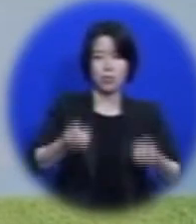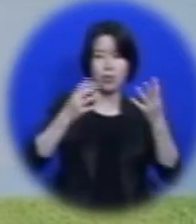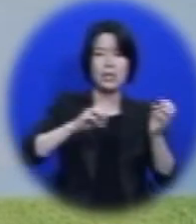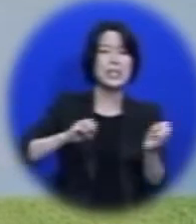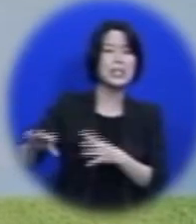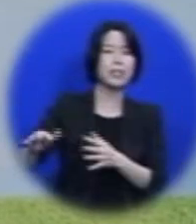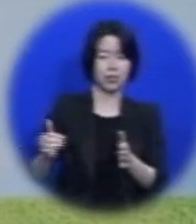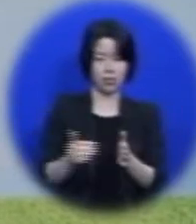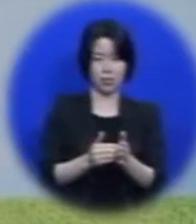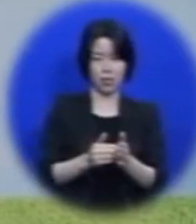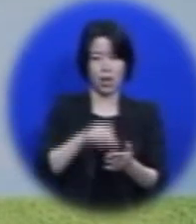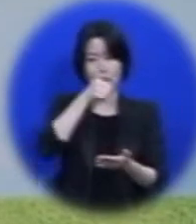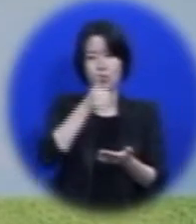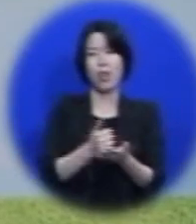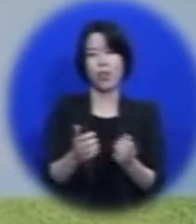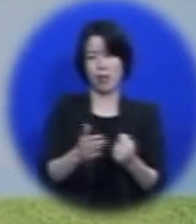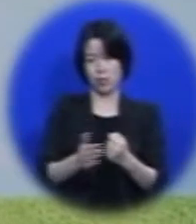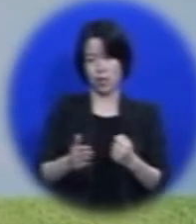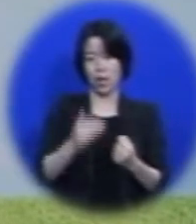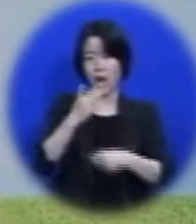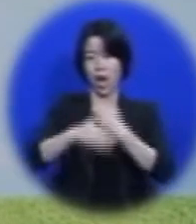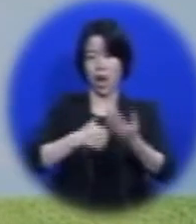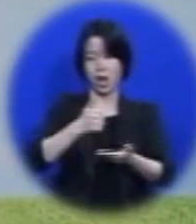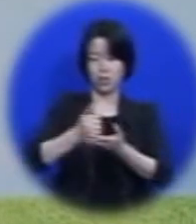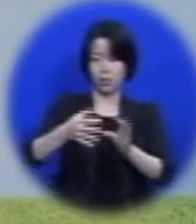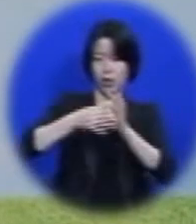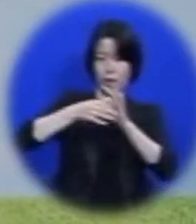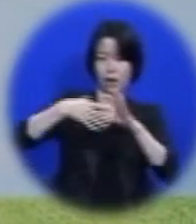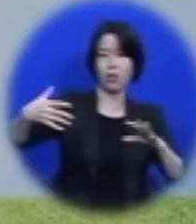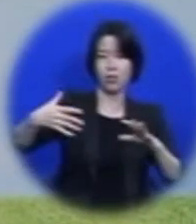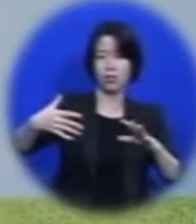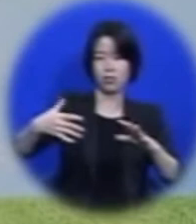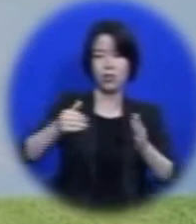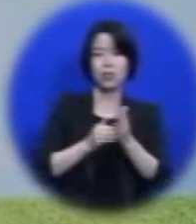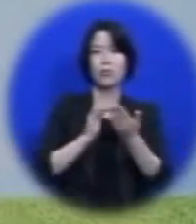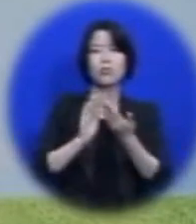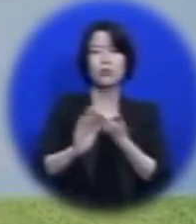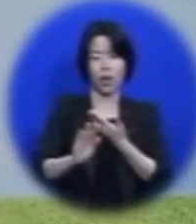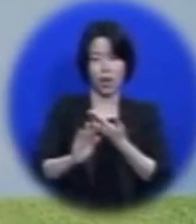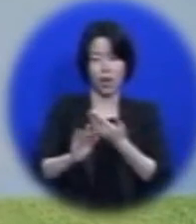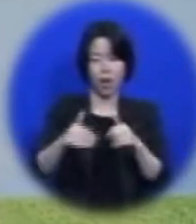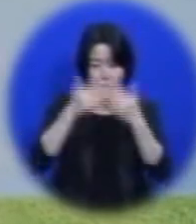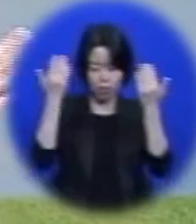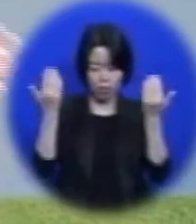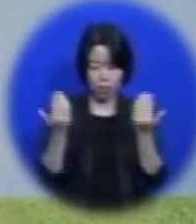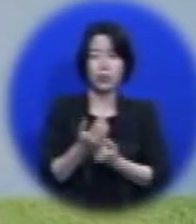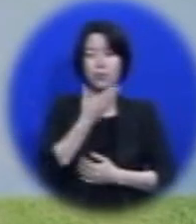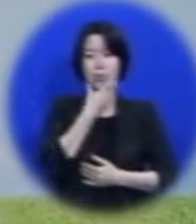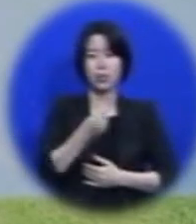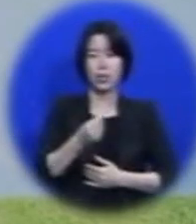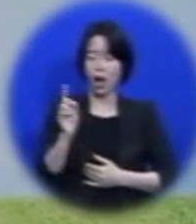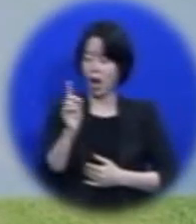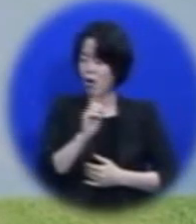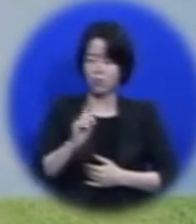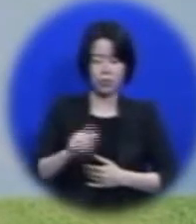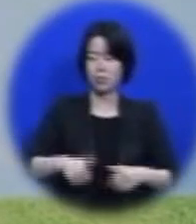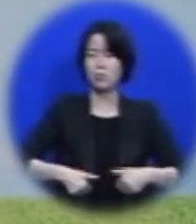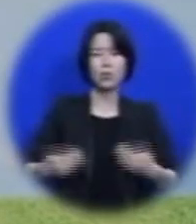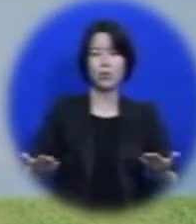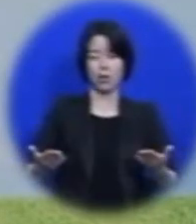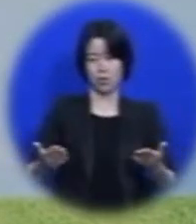죄로 인해서 하나님과의 관계가 끊어지고 나니까 모든 복이 아무런 소용이